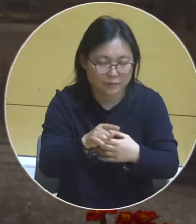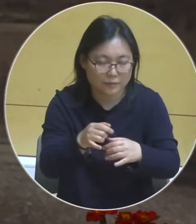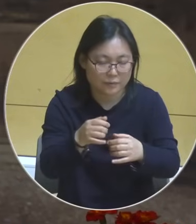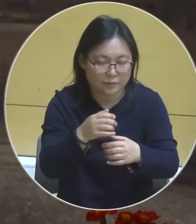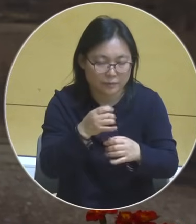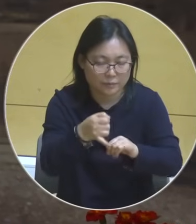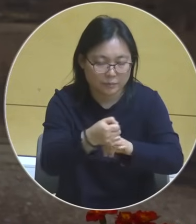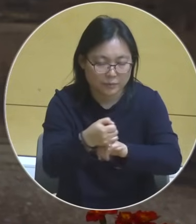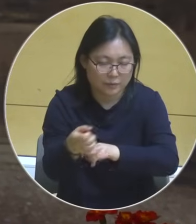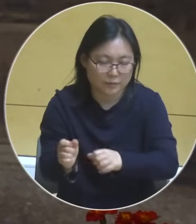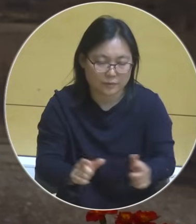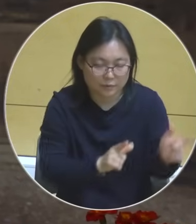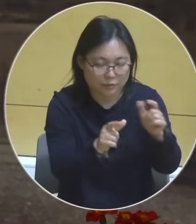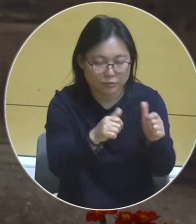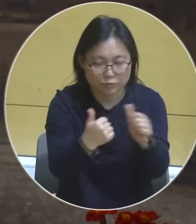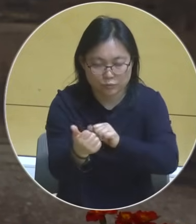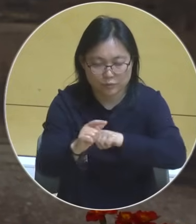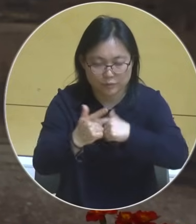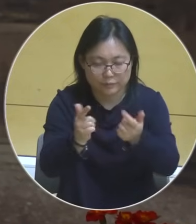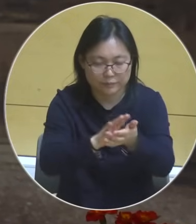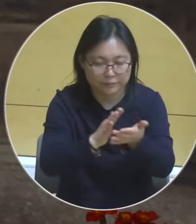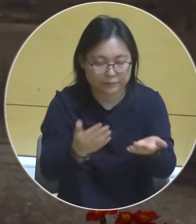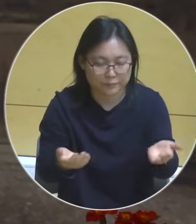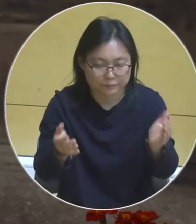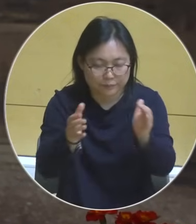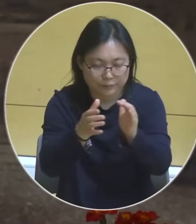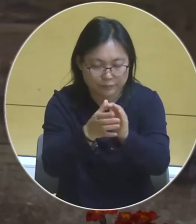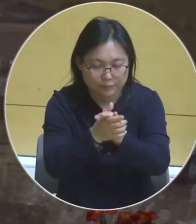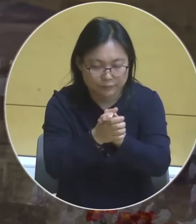살고 죽지 아니할지라. 아멘.